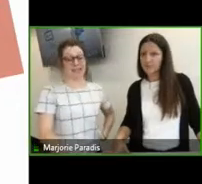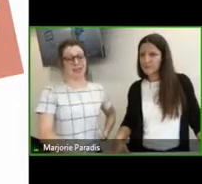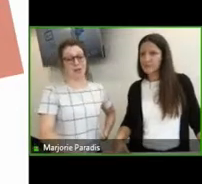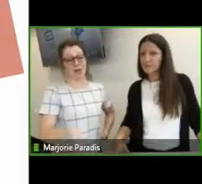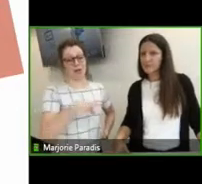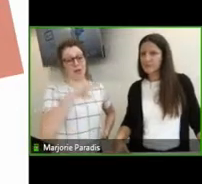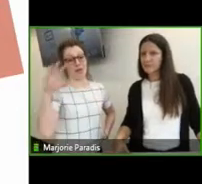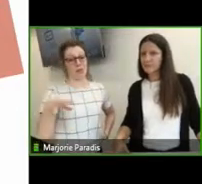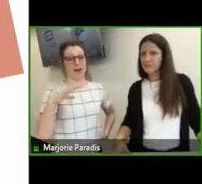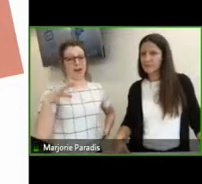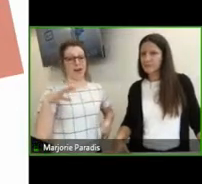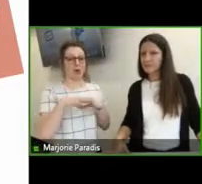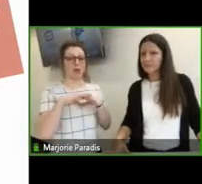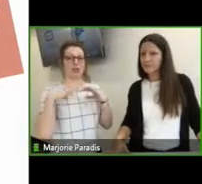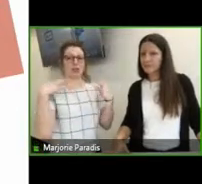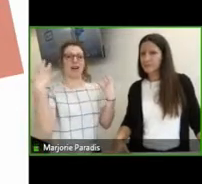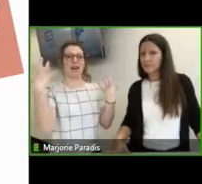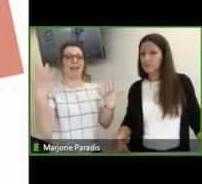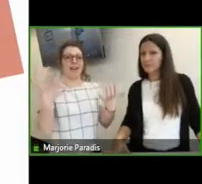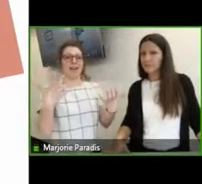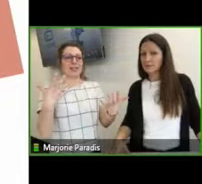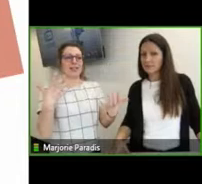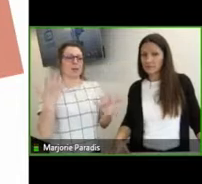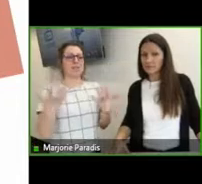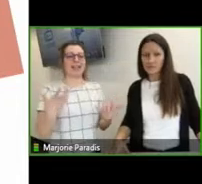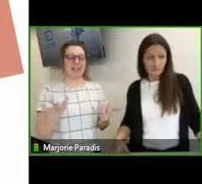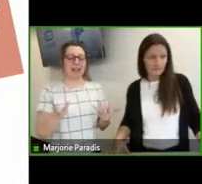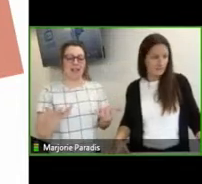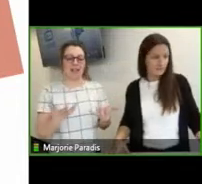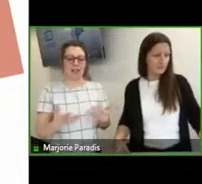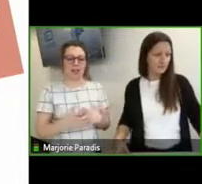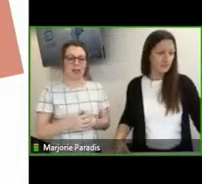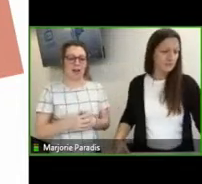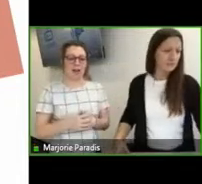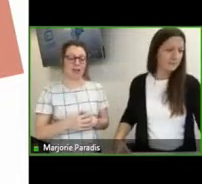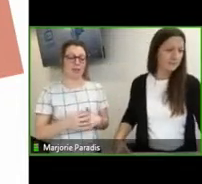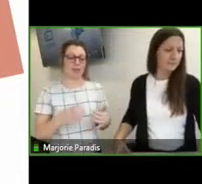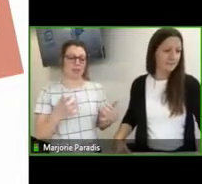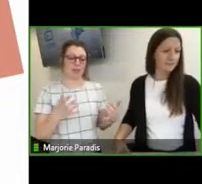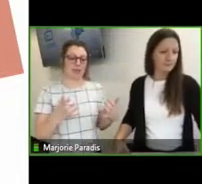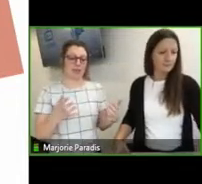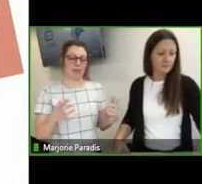tu sais, on prend quand même conscience que c'est très présent là,